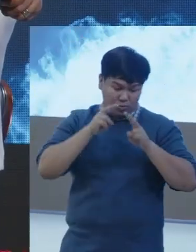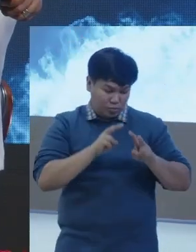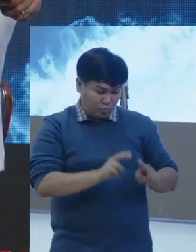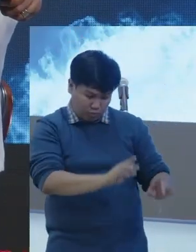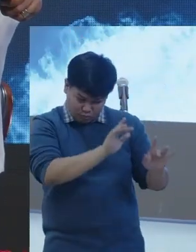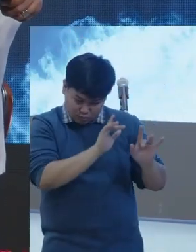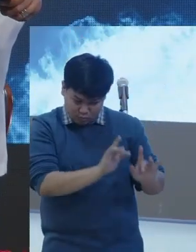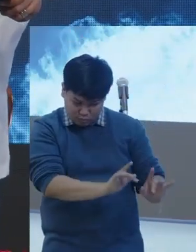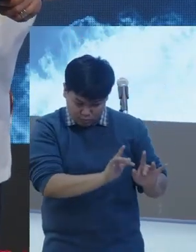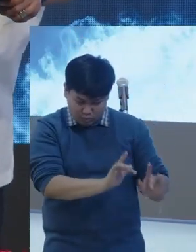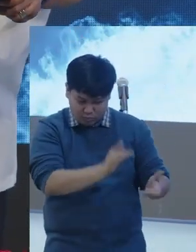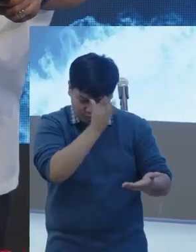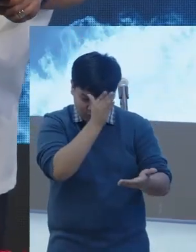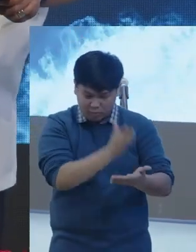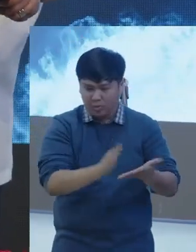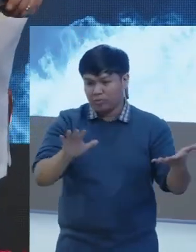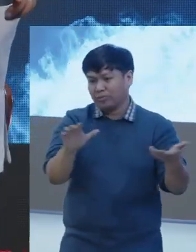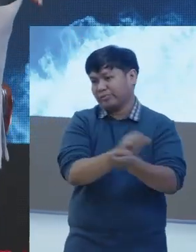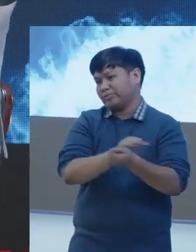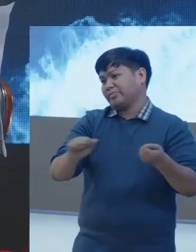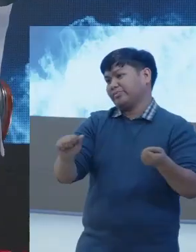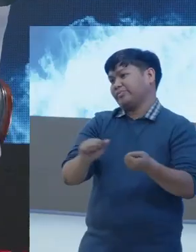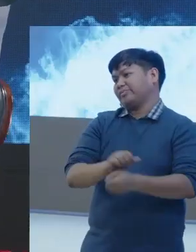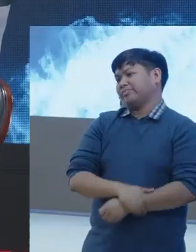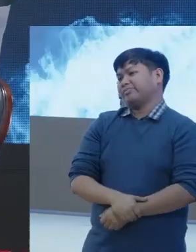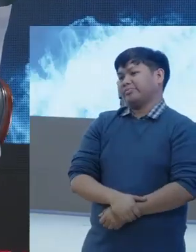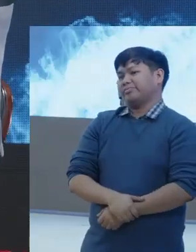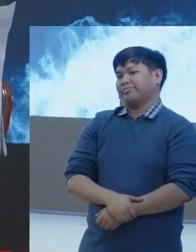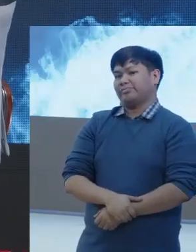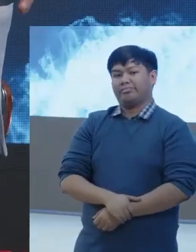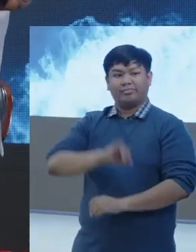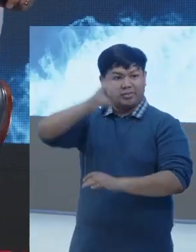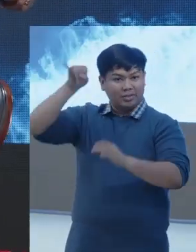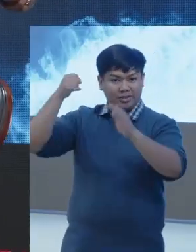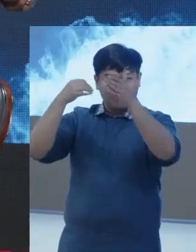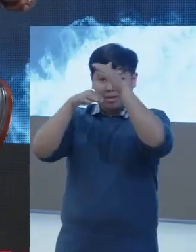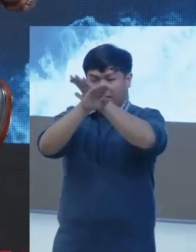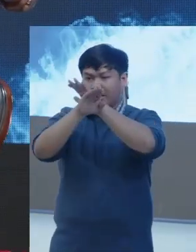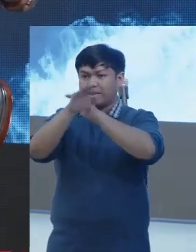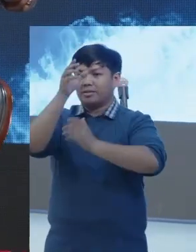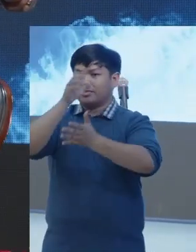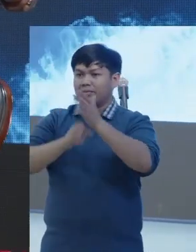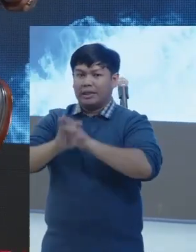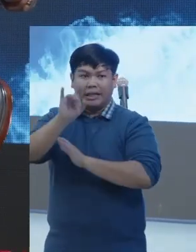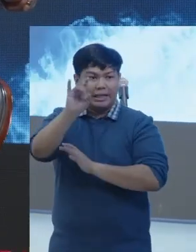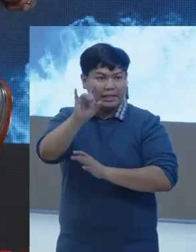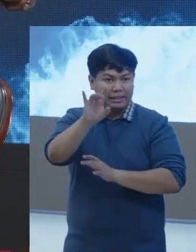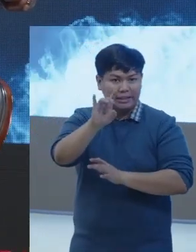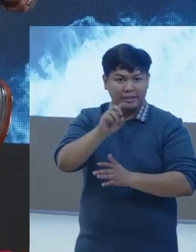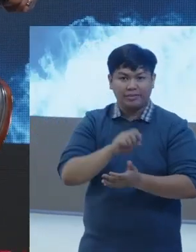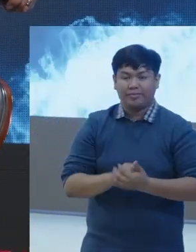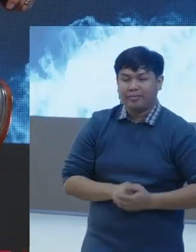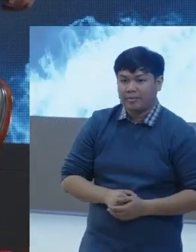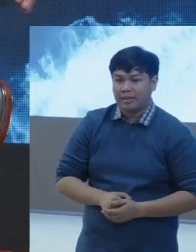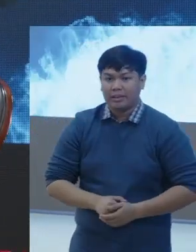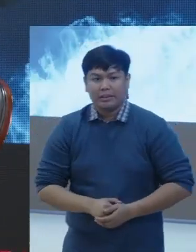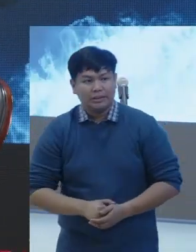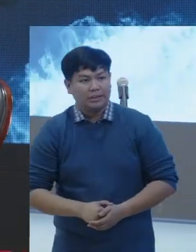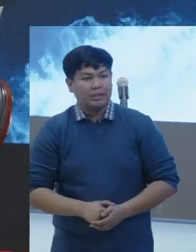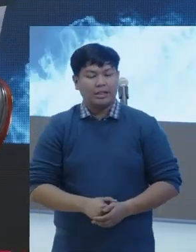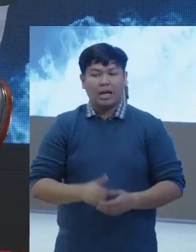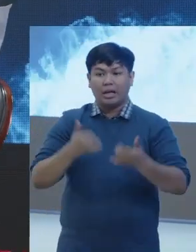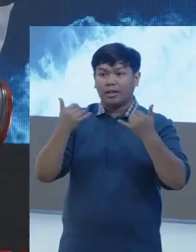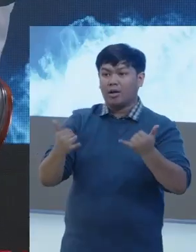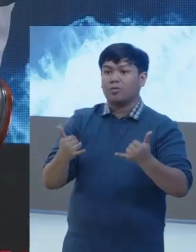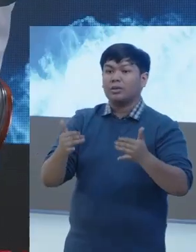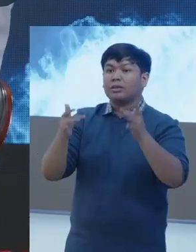from His fierce anger so that we may not perish. Jeremiah 18:7-8, if at any time I declare concerning a nation or